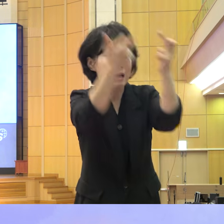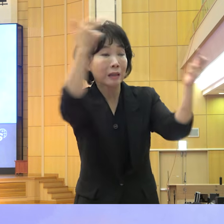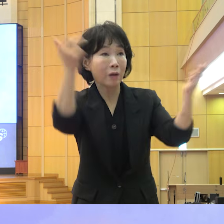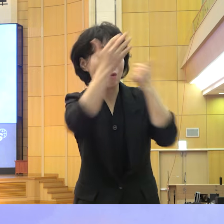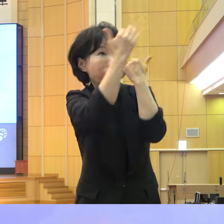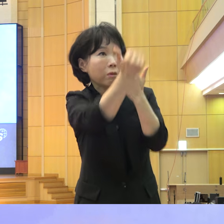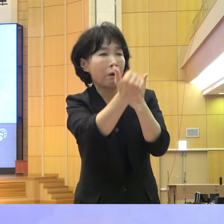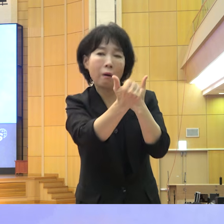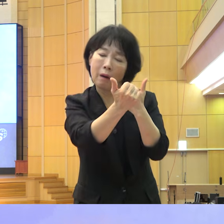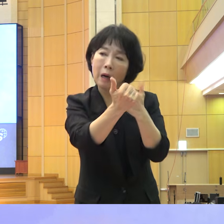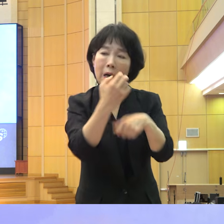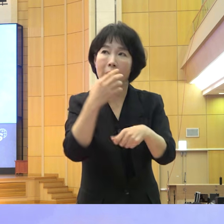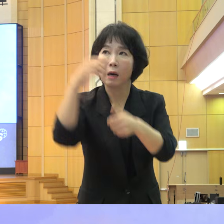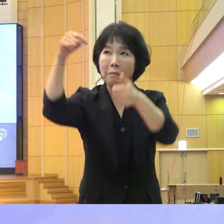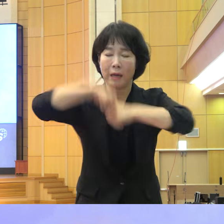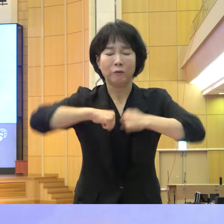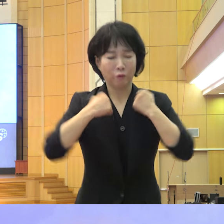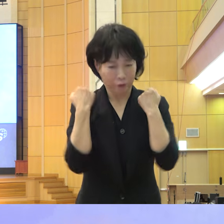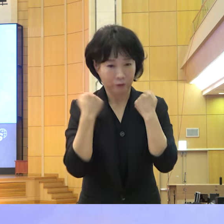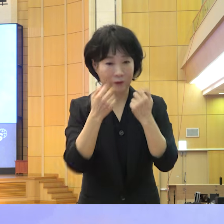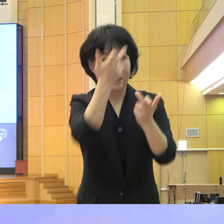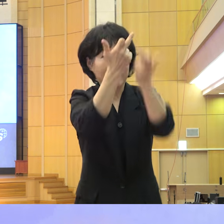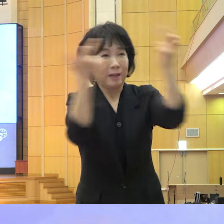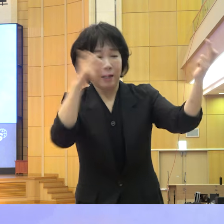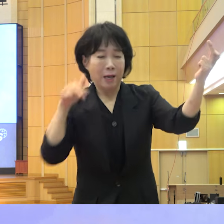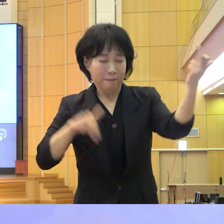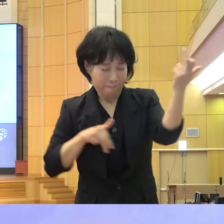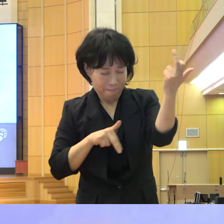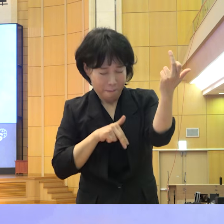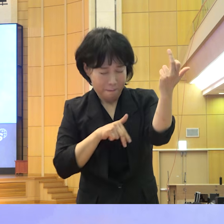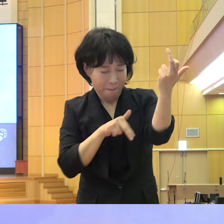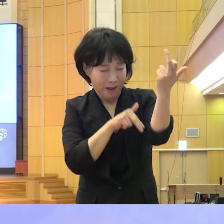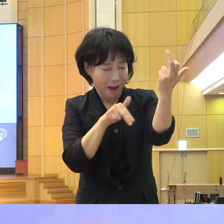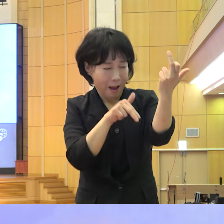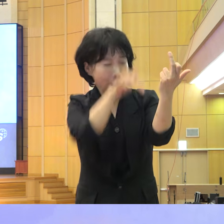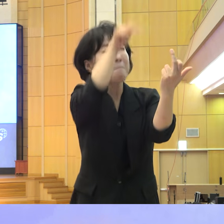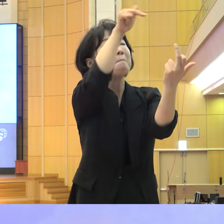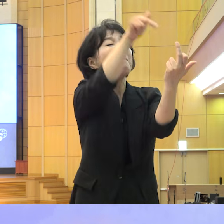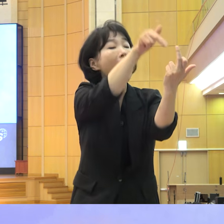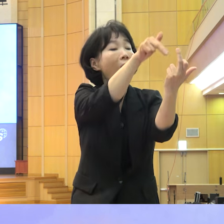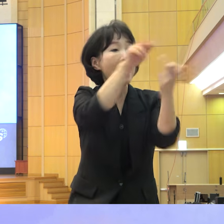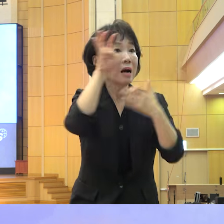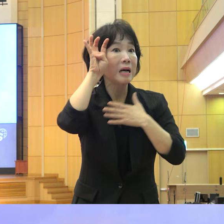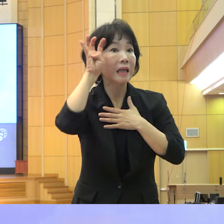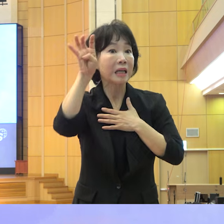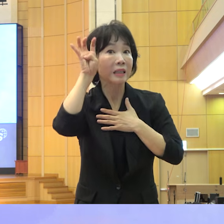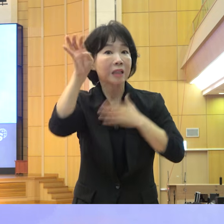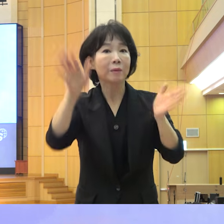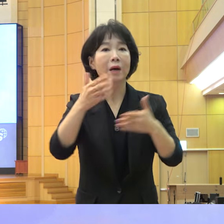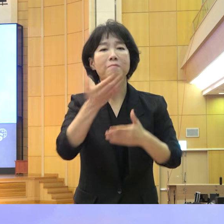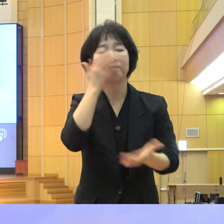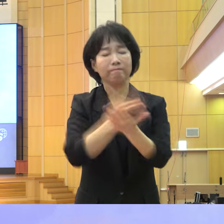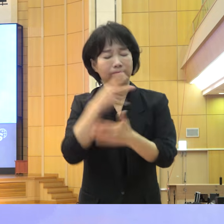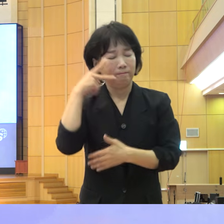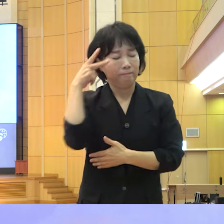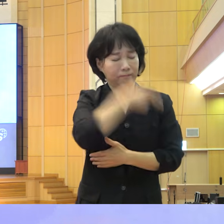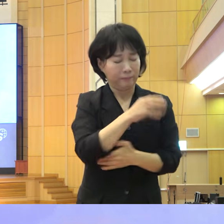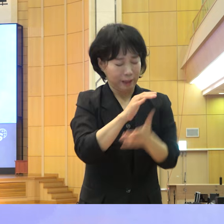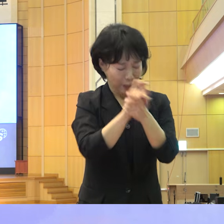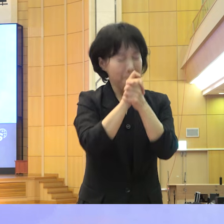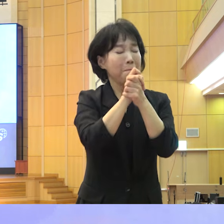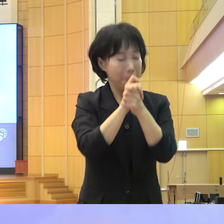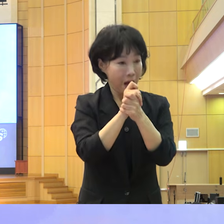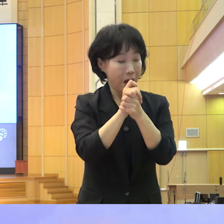해서 모세가 올라가서 40일 동안 금식하면서